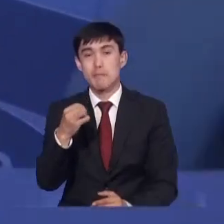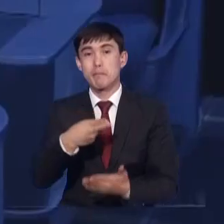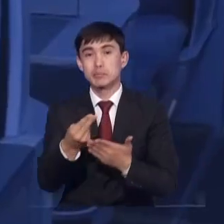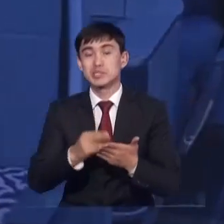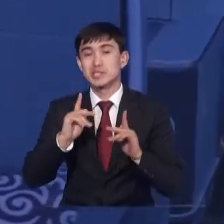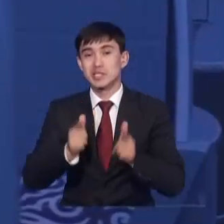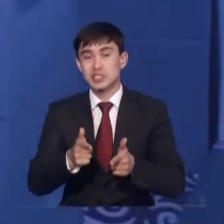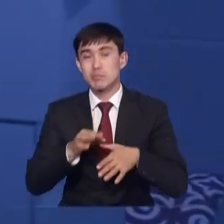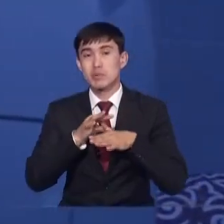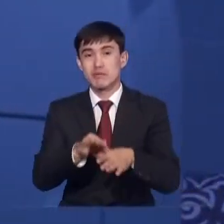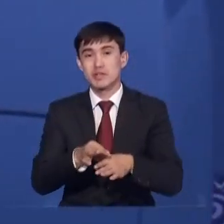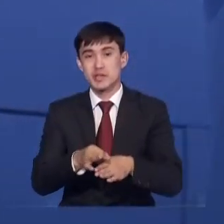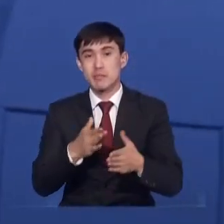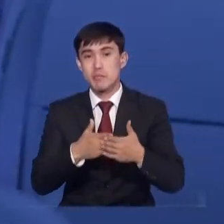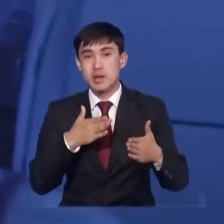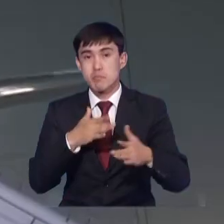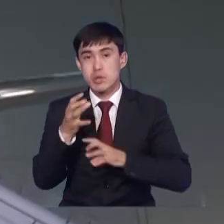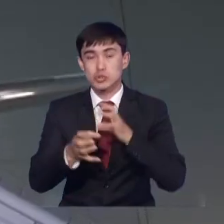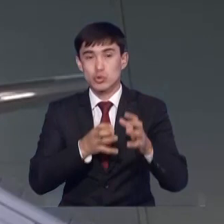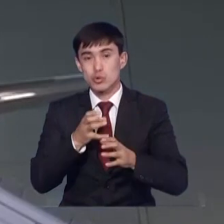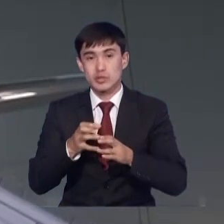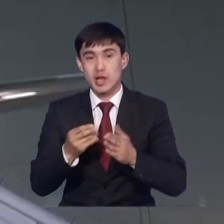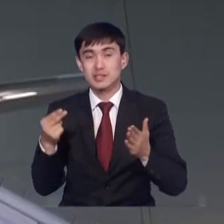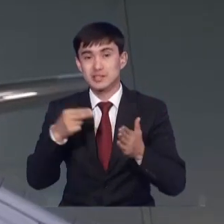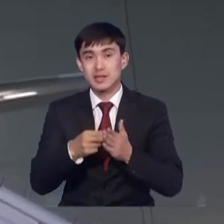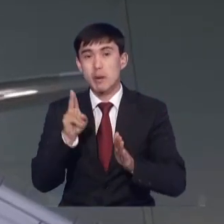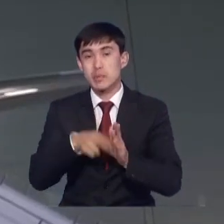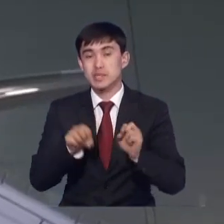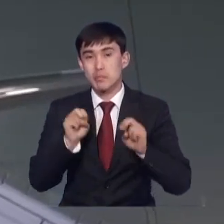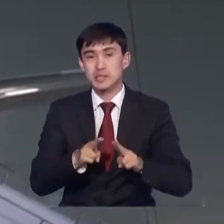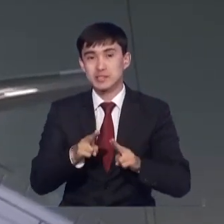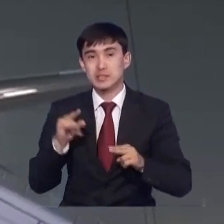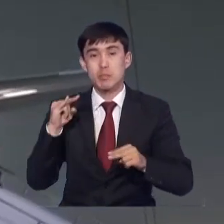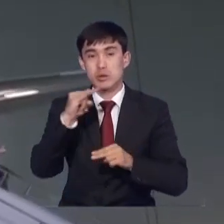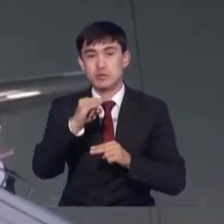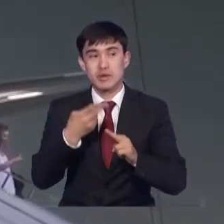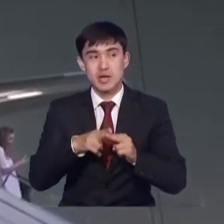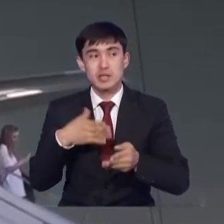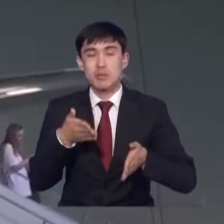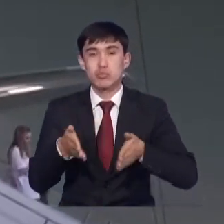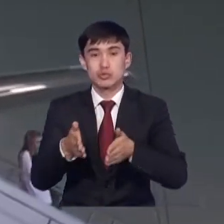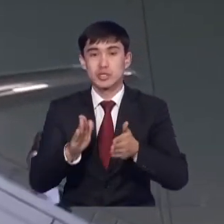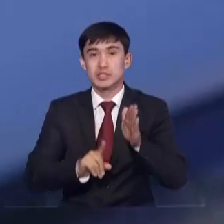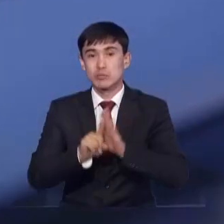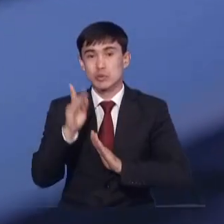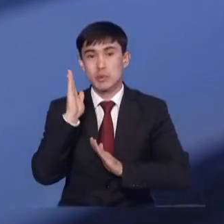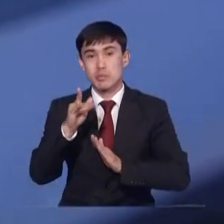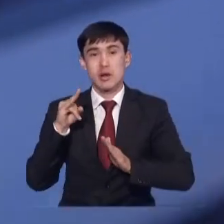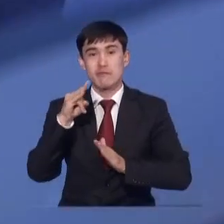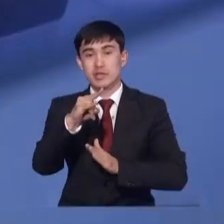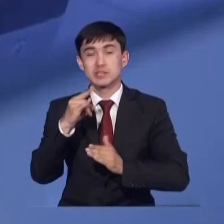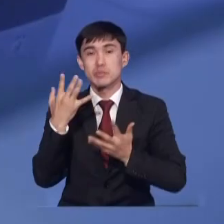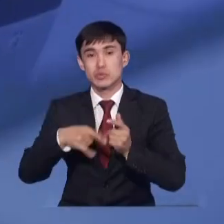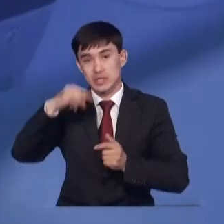соглашение о проведении предварительной международной оценки по безопасности полётов это шаг на пути к запуску прямых авиарейсов